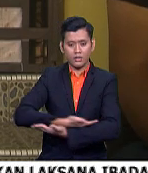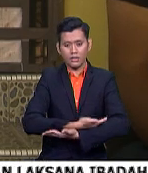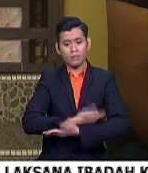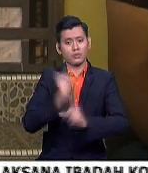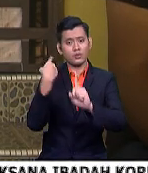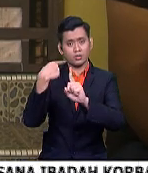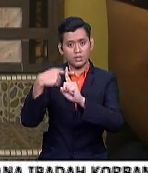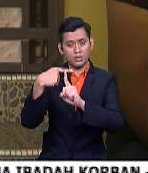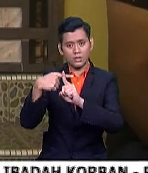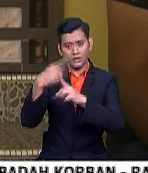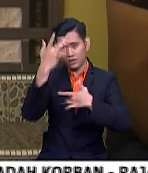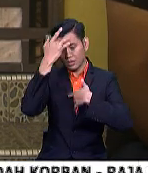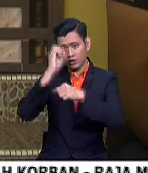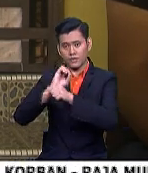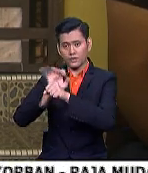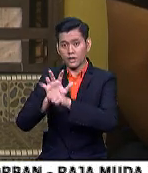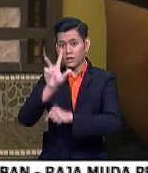orang.